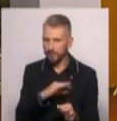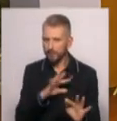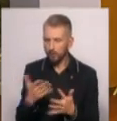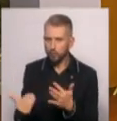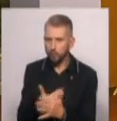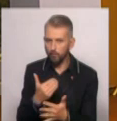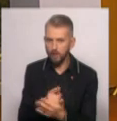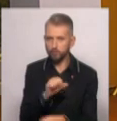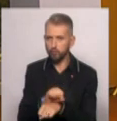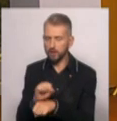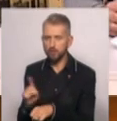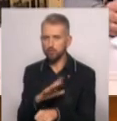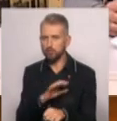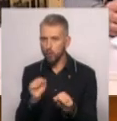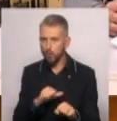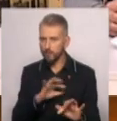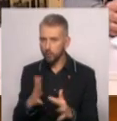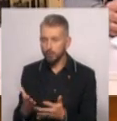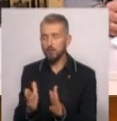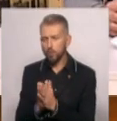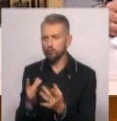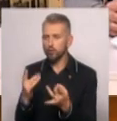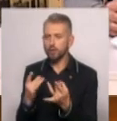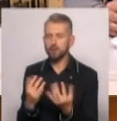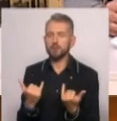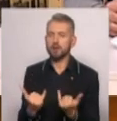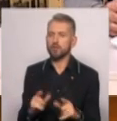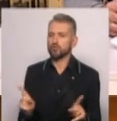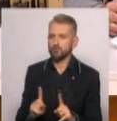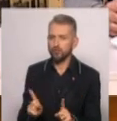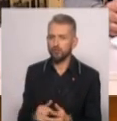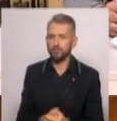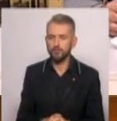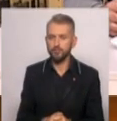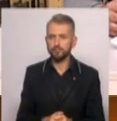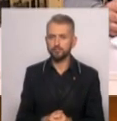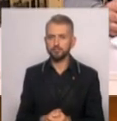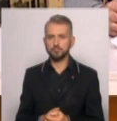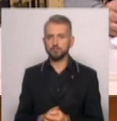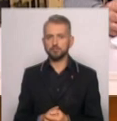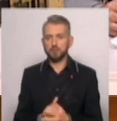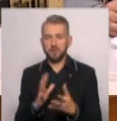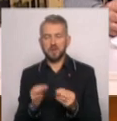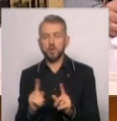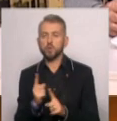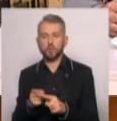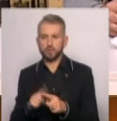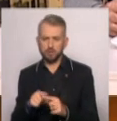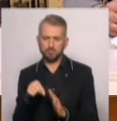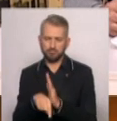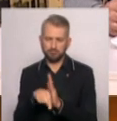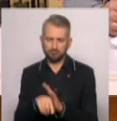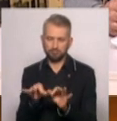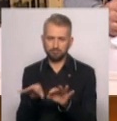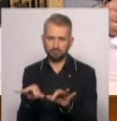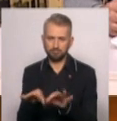з зупинками, що могло відбутися. Прошу, пане Сергію, розкажіть, на якому зараз весь цей процес етапі, і що це взагалі для процесу, щоб глядачам було зрозуміло, що відбувається зараз